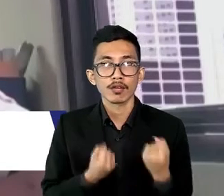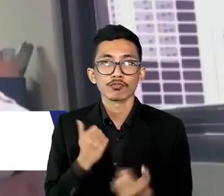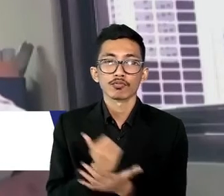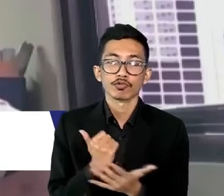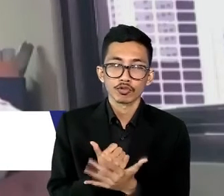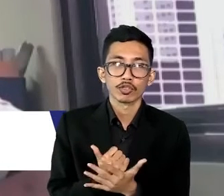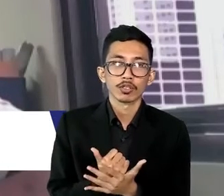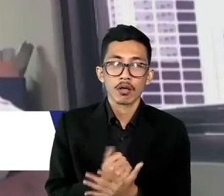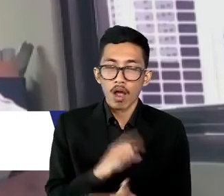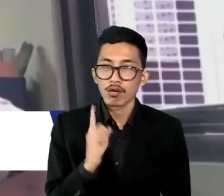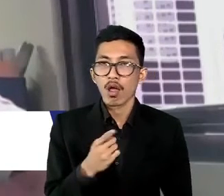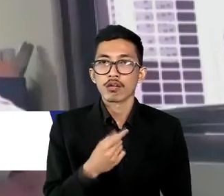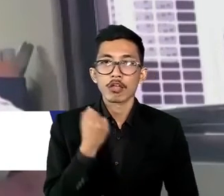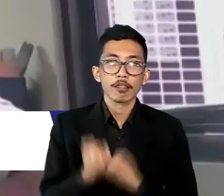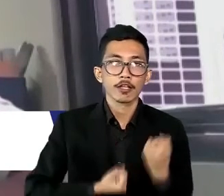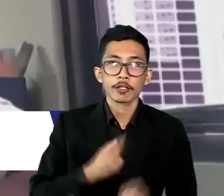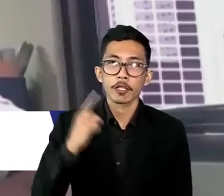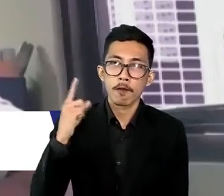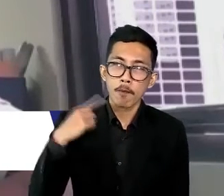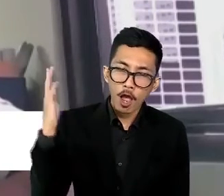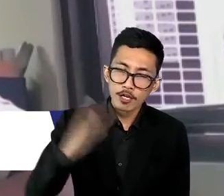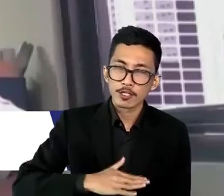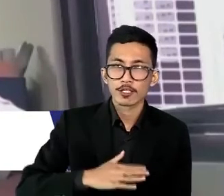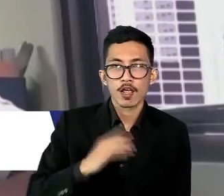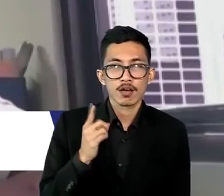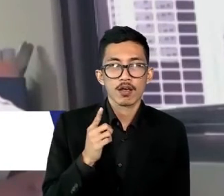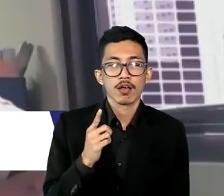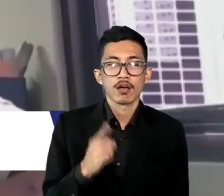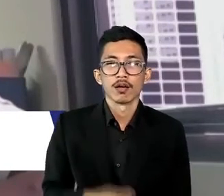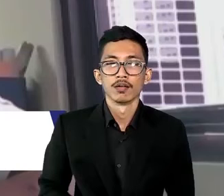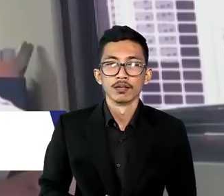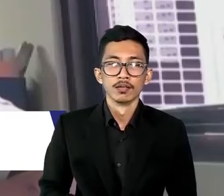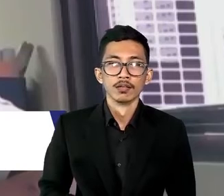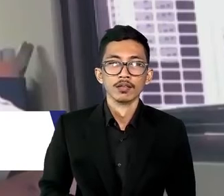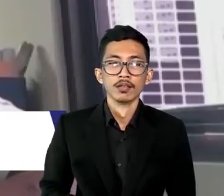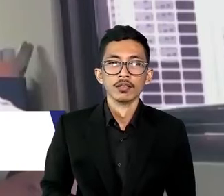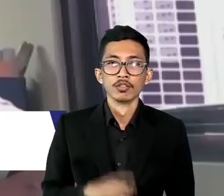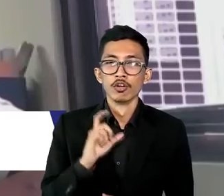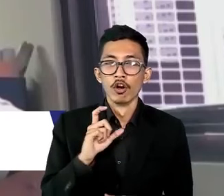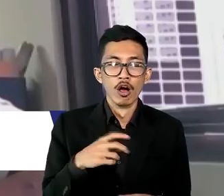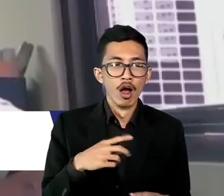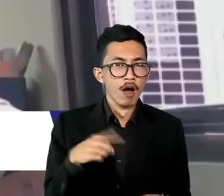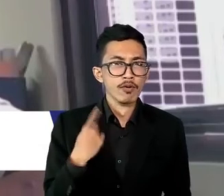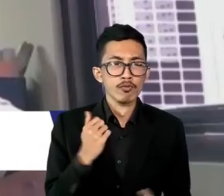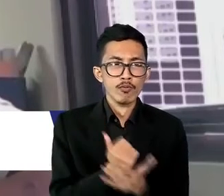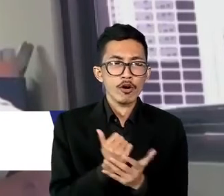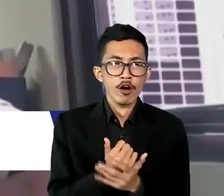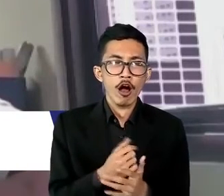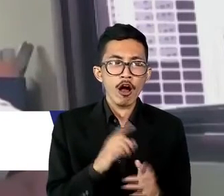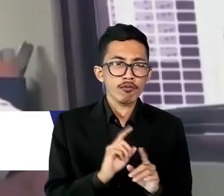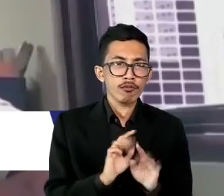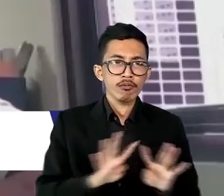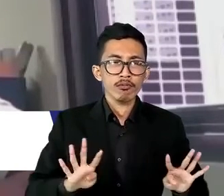lakukan setiap harinya di masyarakat. Seperti kami setiap hari melakukan operasi tertip